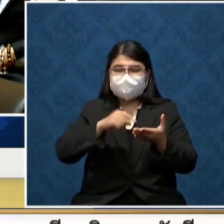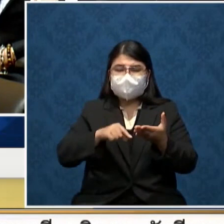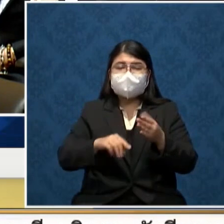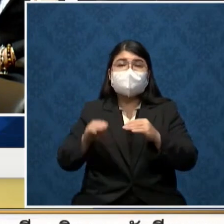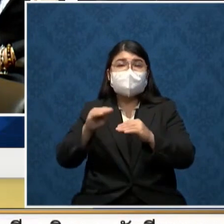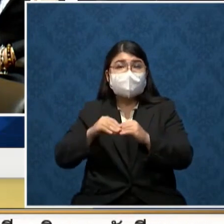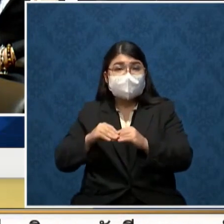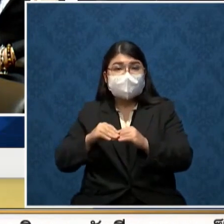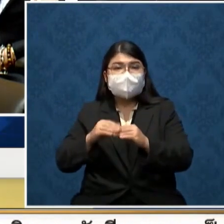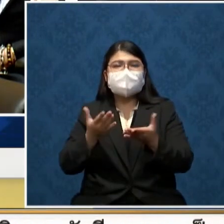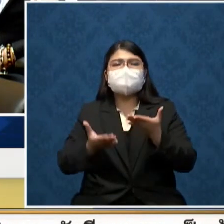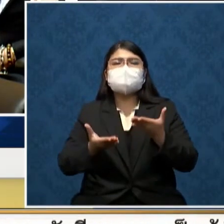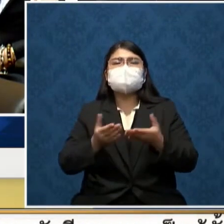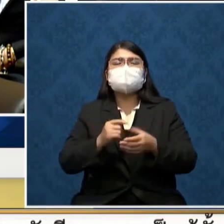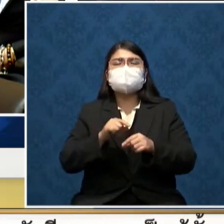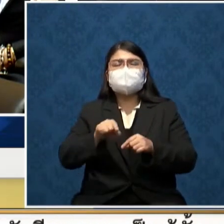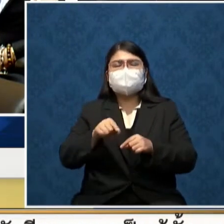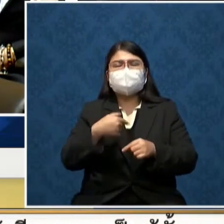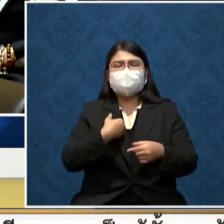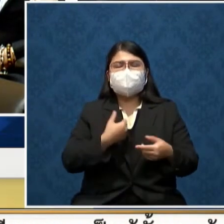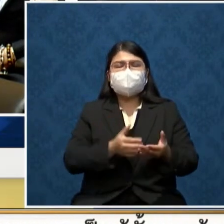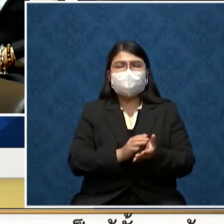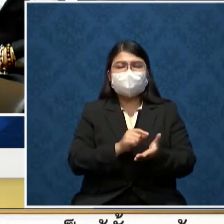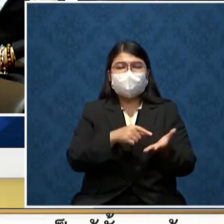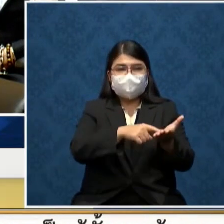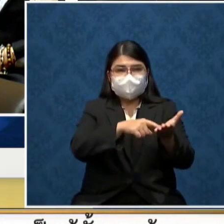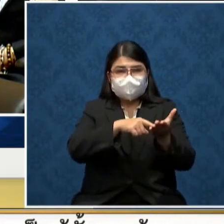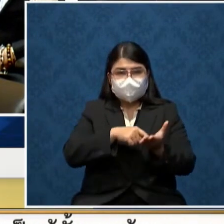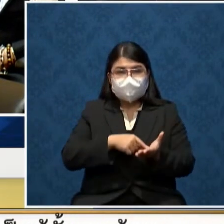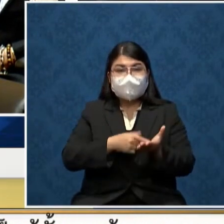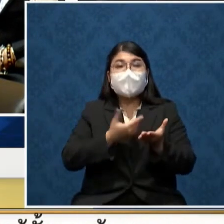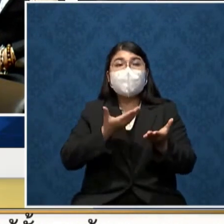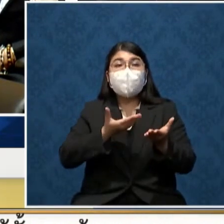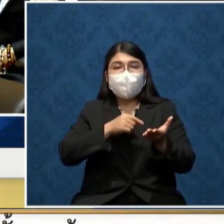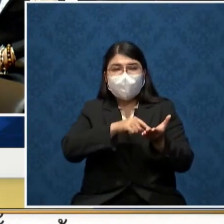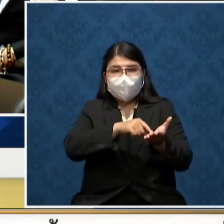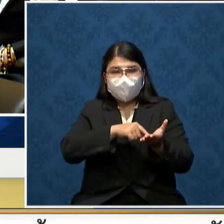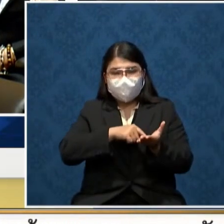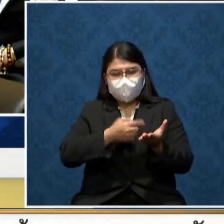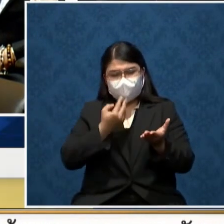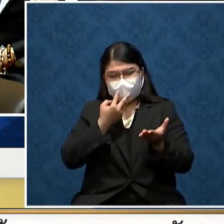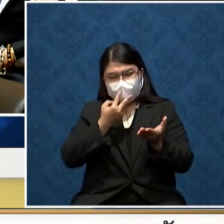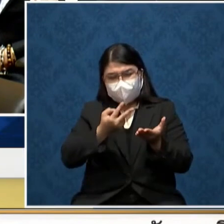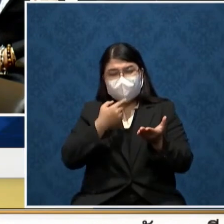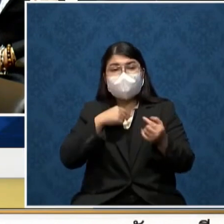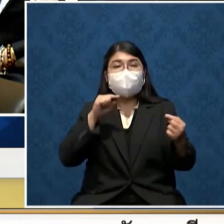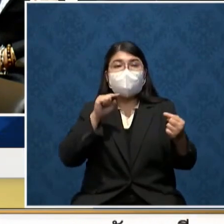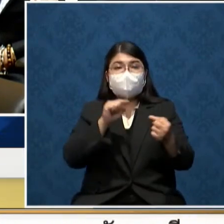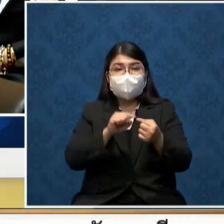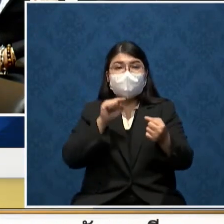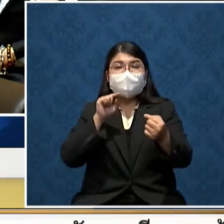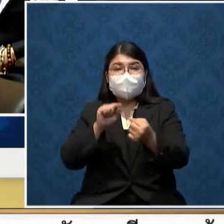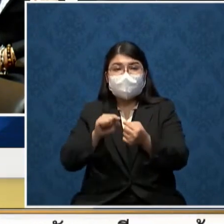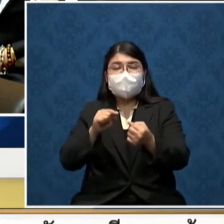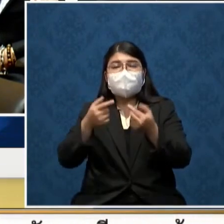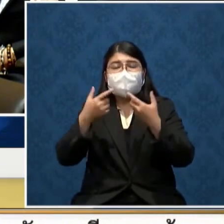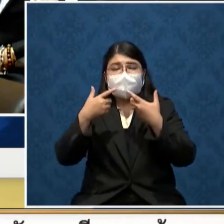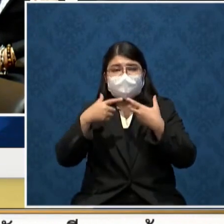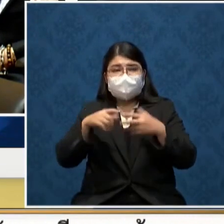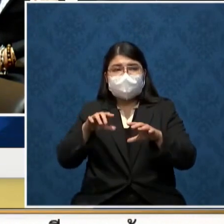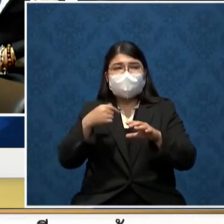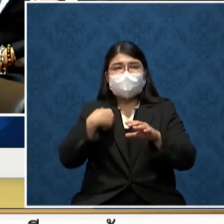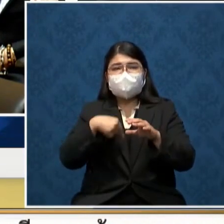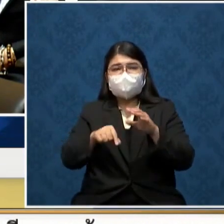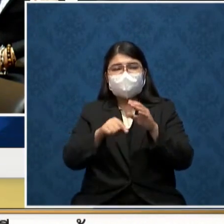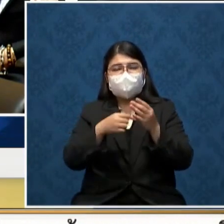ยรับงบประมาณนะครับได้ขอมานั้นนะครับให้เกิดความเหมาะสมกระจายไปทั่ว ทุกภูมิ